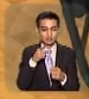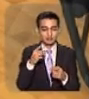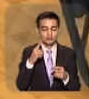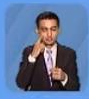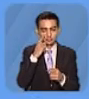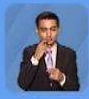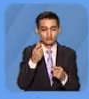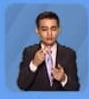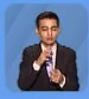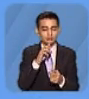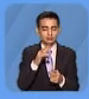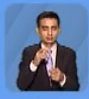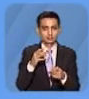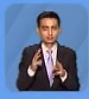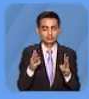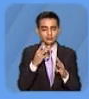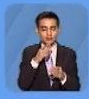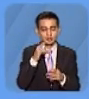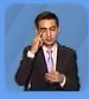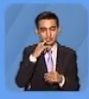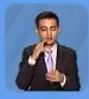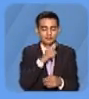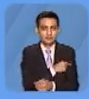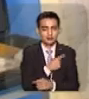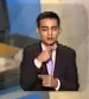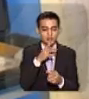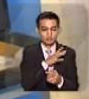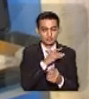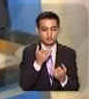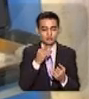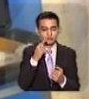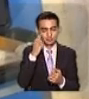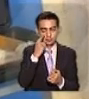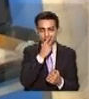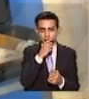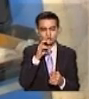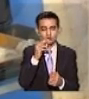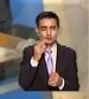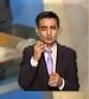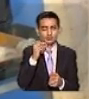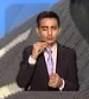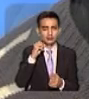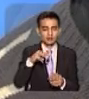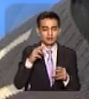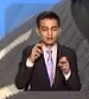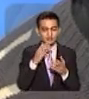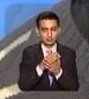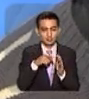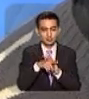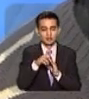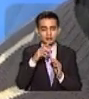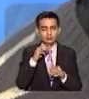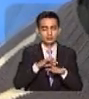Казахстанские врачи рассказали, что такое вполне возможно, особенно если учесть повреждения сетчатки или существуют генетические риски глазных